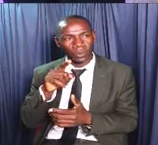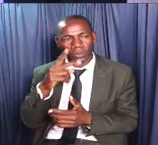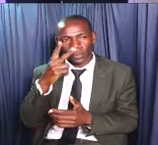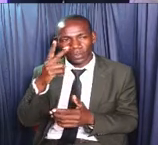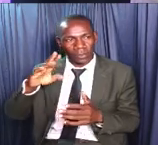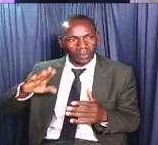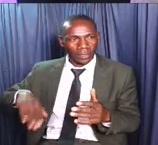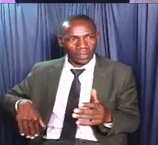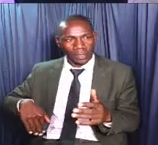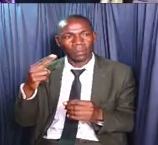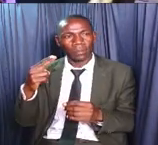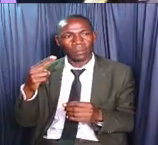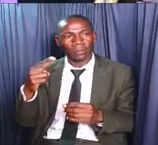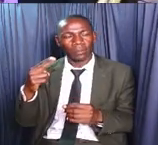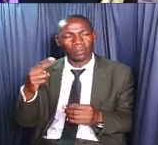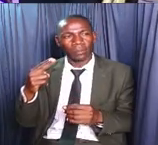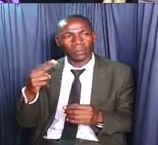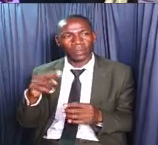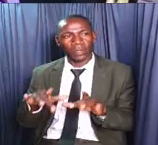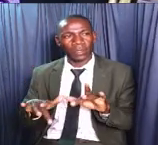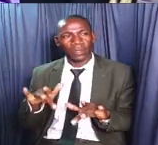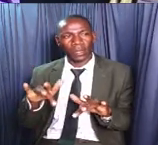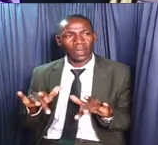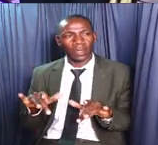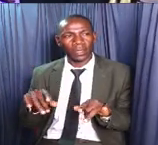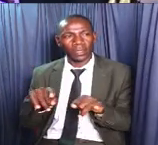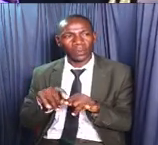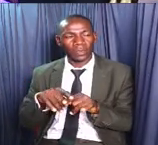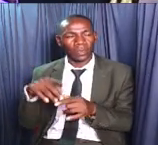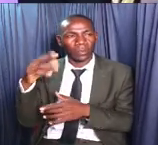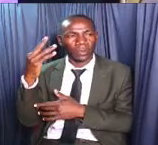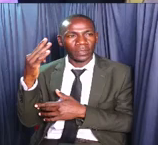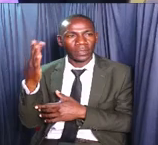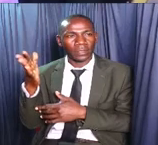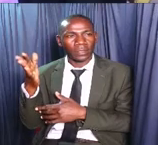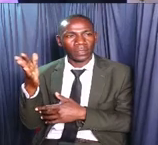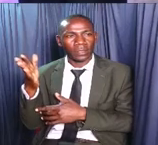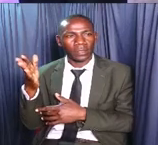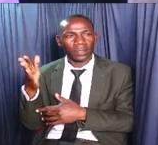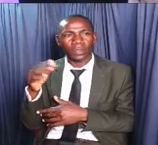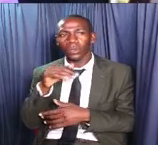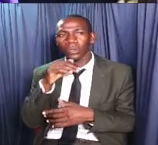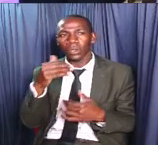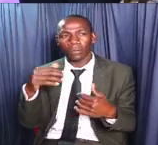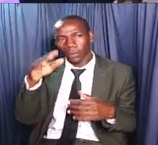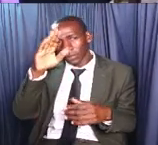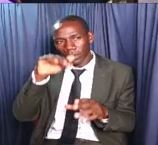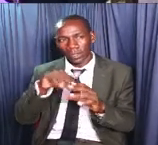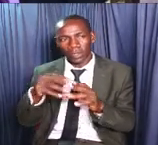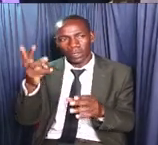When you say you are late, you despair. You are judging even the preachers. You say they don't have God in them.